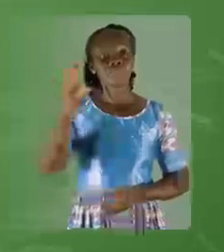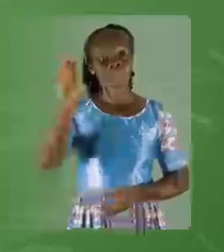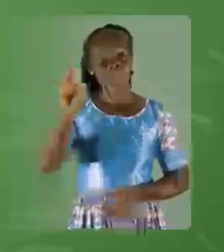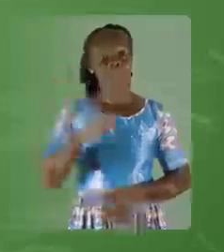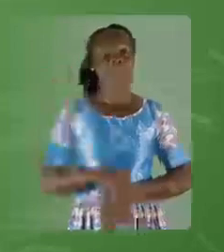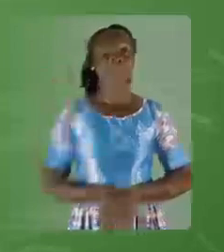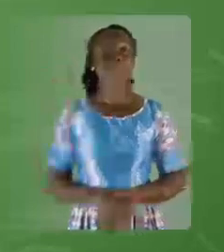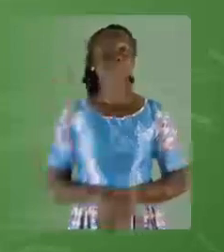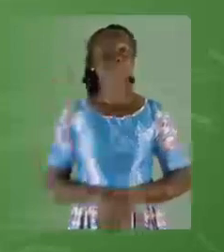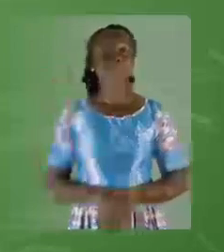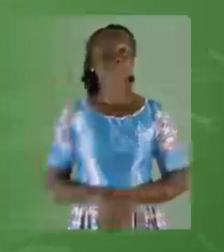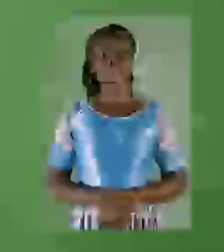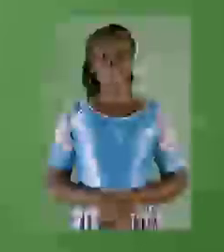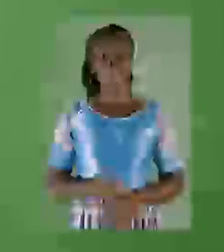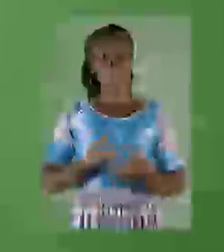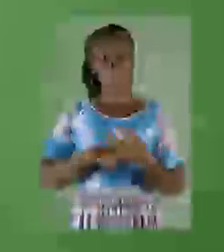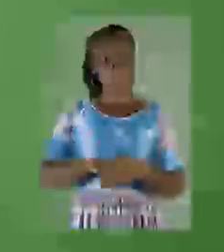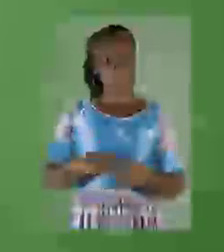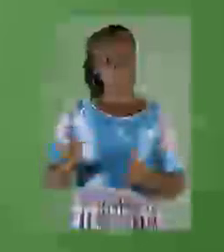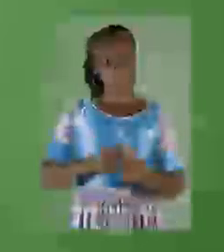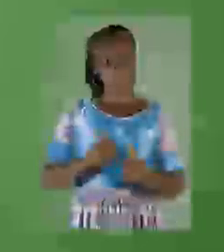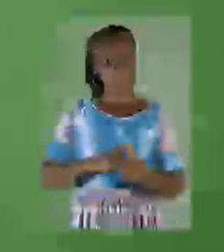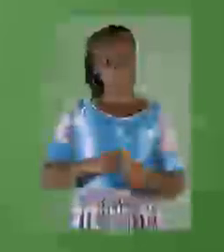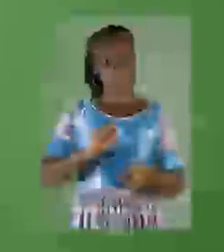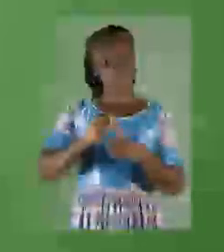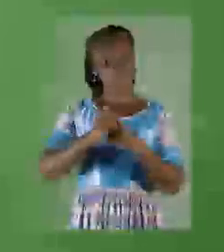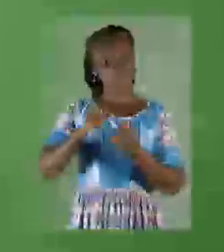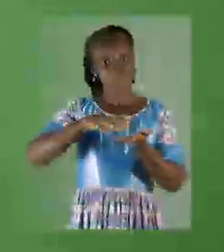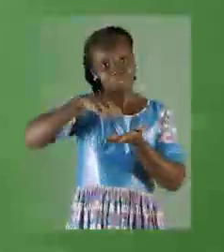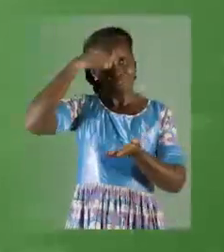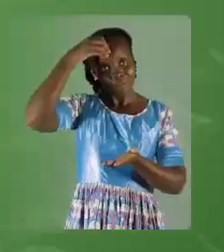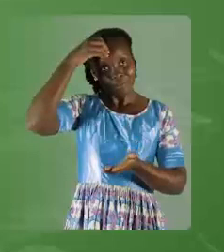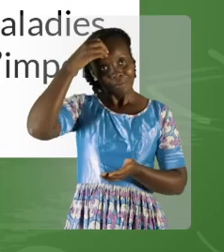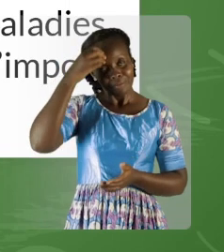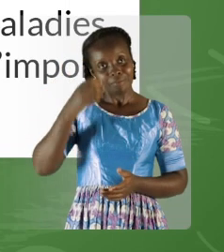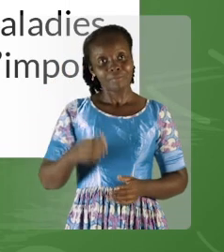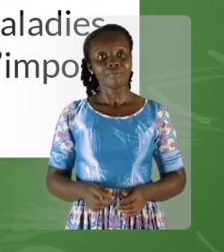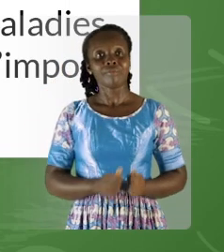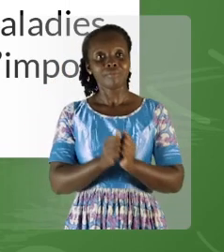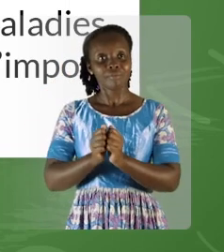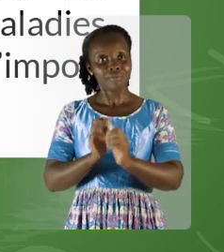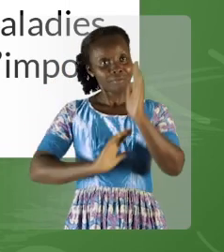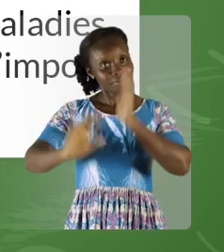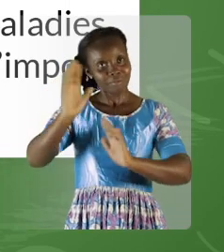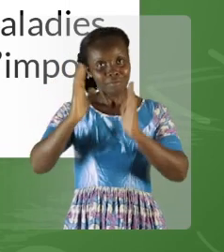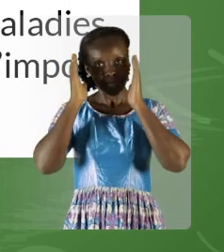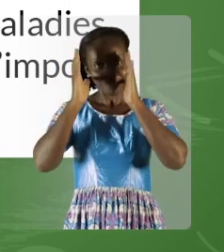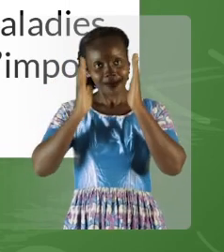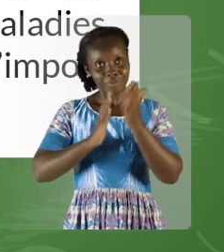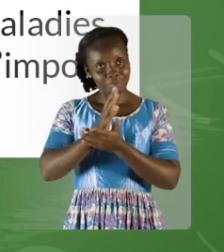Nous allons commencer cette leçon par une situation d'apprentissage. Je vais lire cette